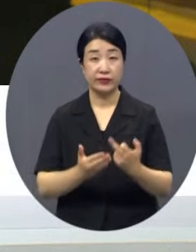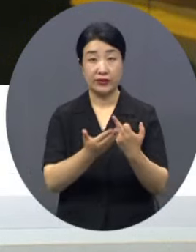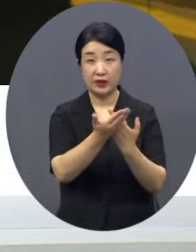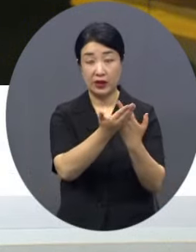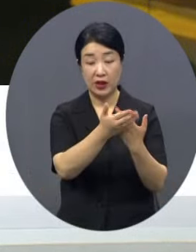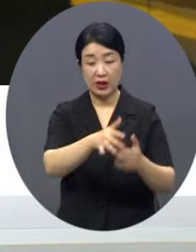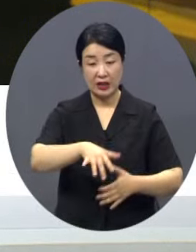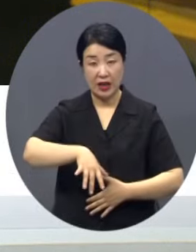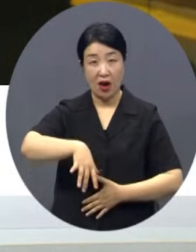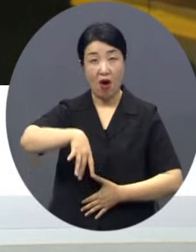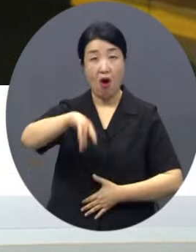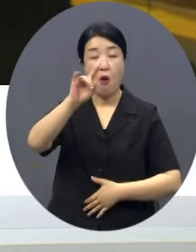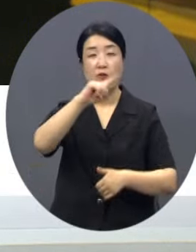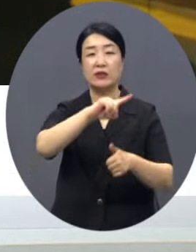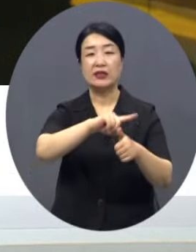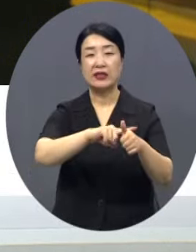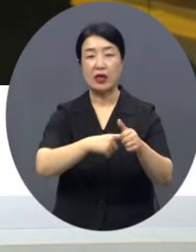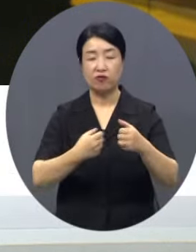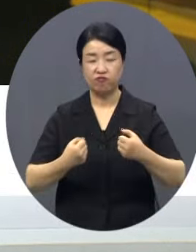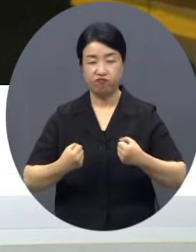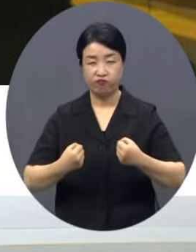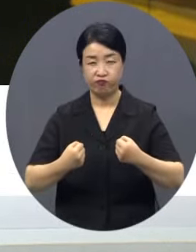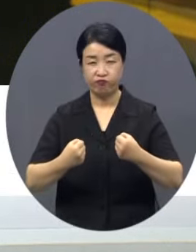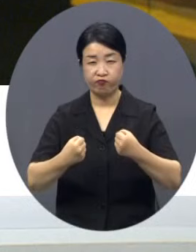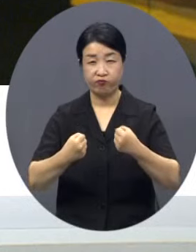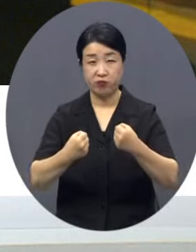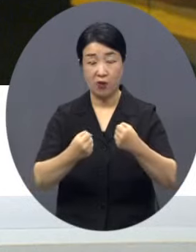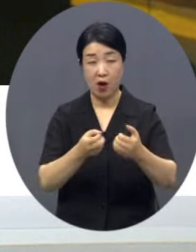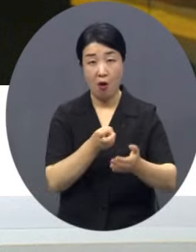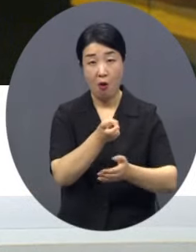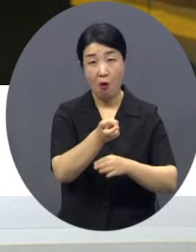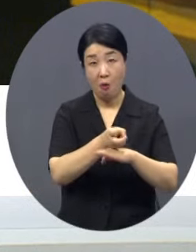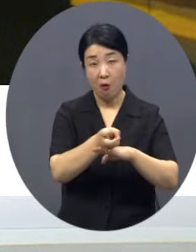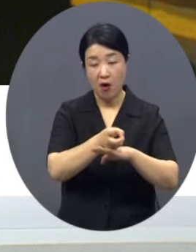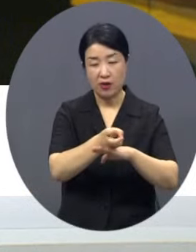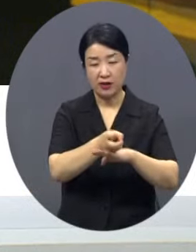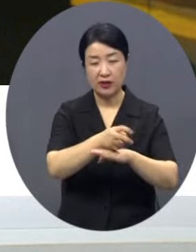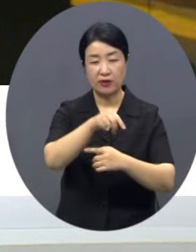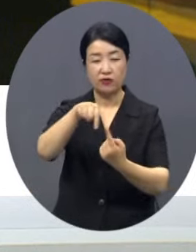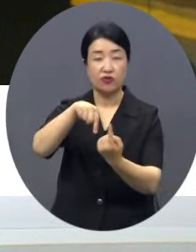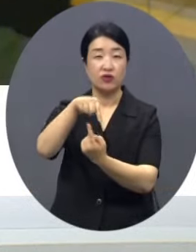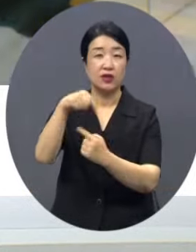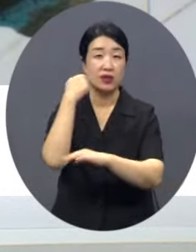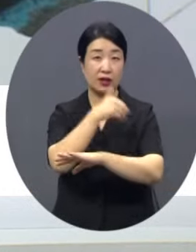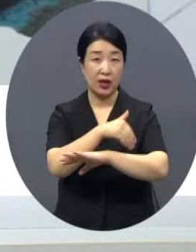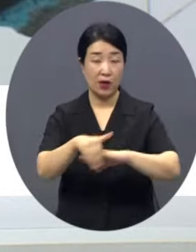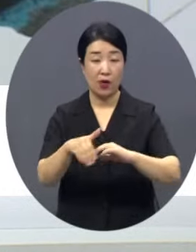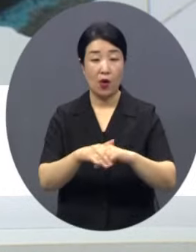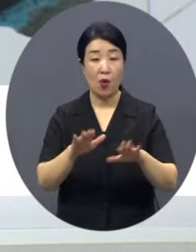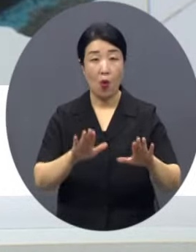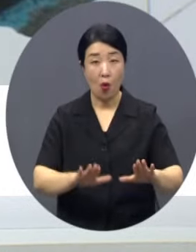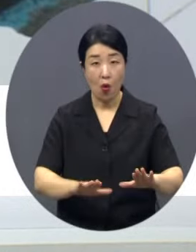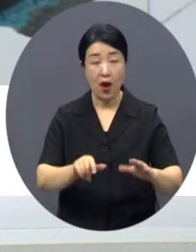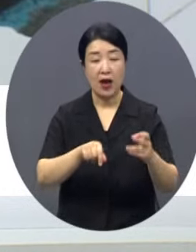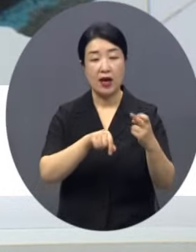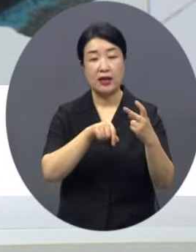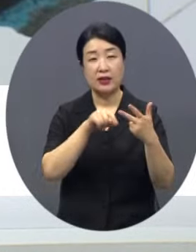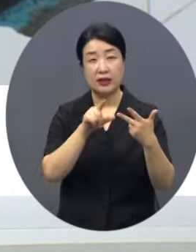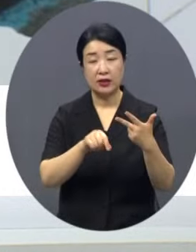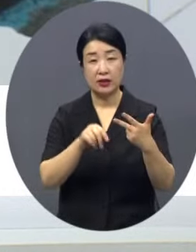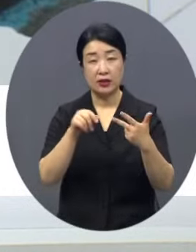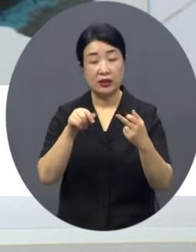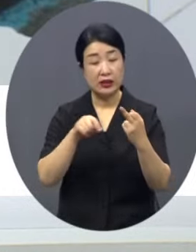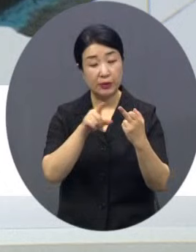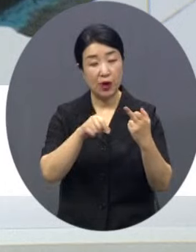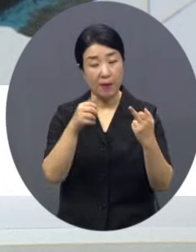제주에서 처음으로 자율주행 차량이 버스 정규 노선을 운행합니다. 제주도는 올해 말까지 시범